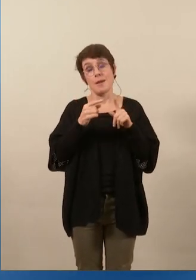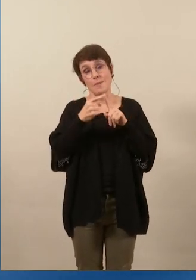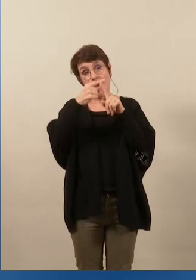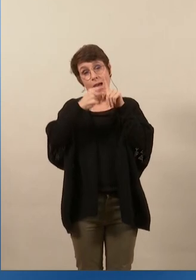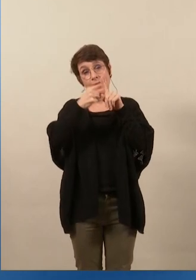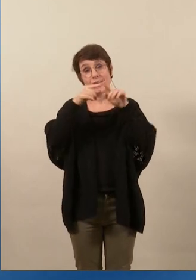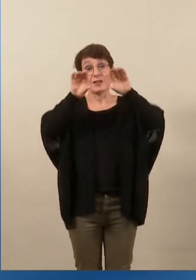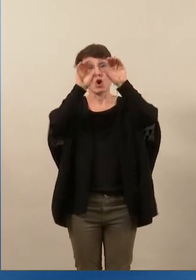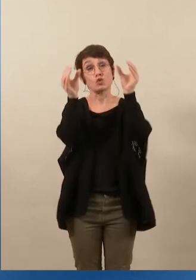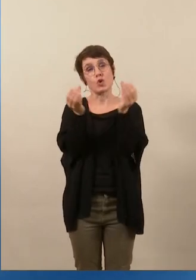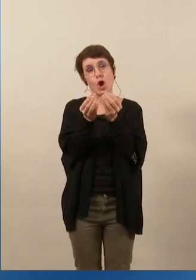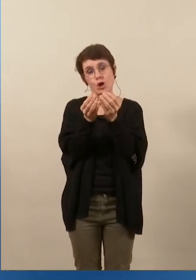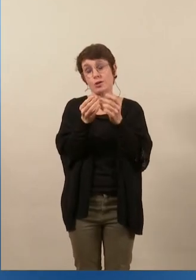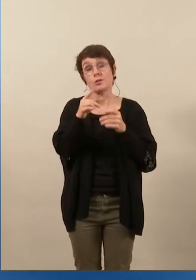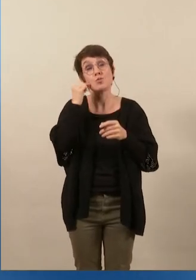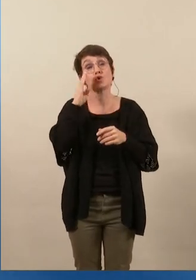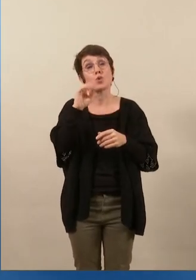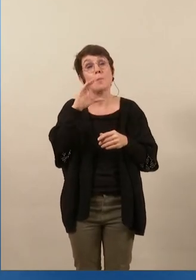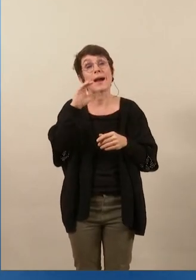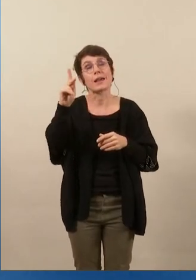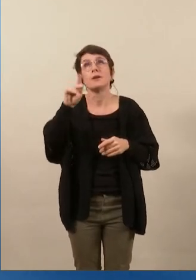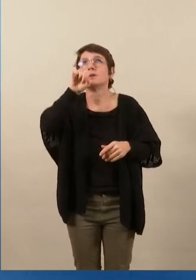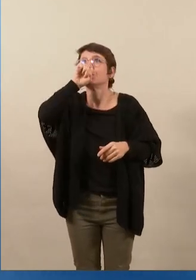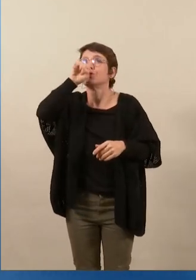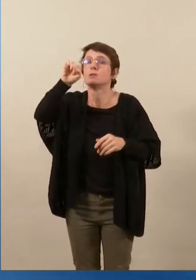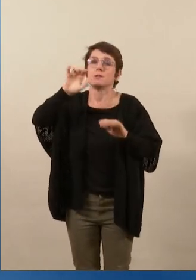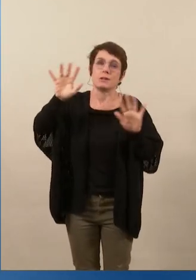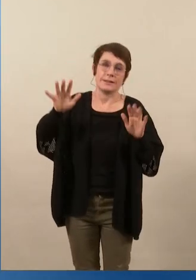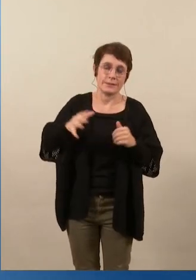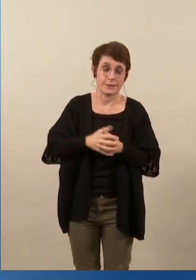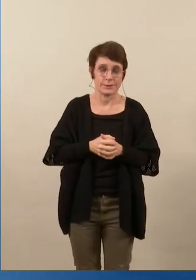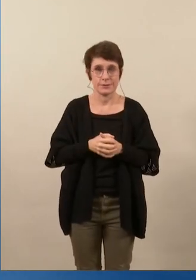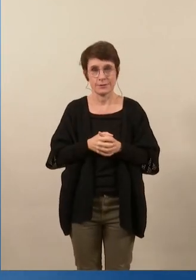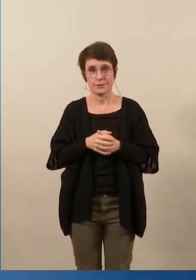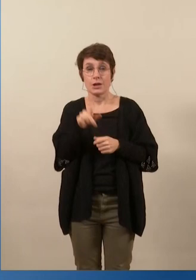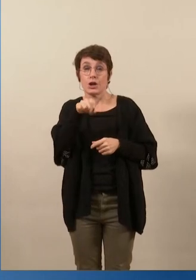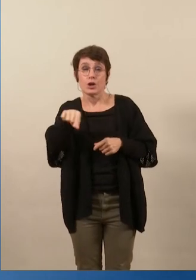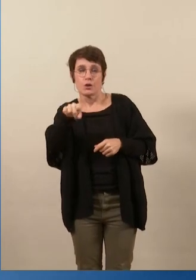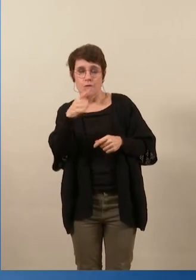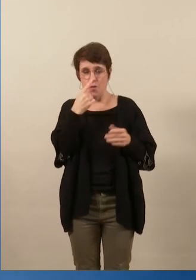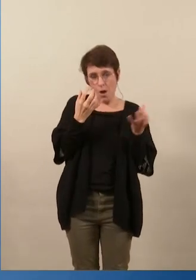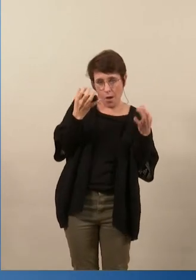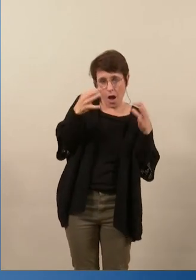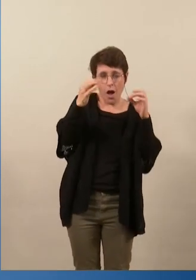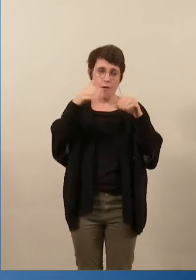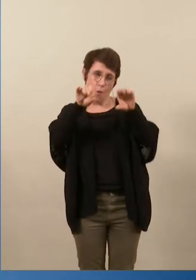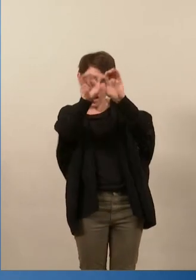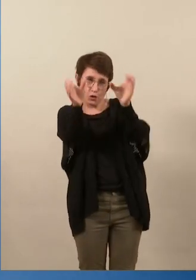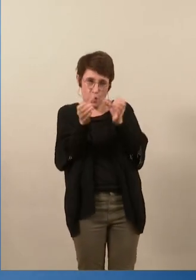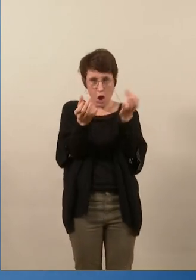Antoine bac on est frappé par l'énergie et les moyens humains que vous déployez pour ce fameux